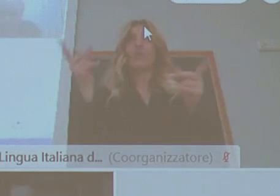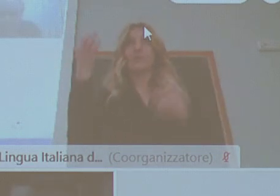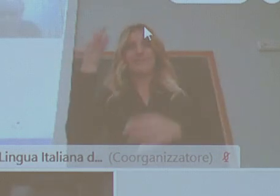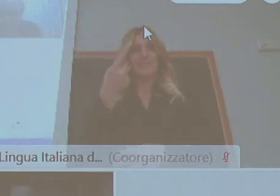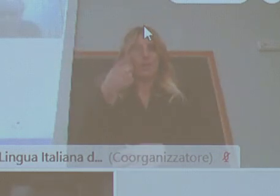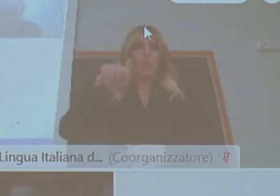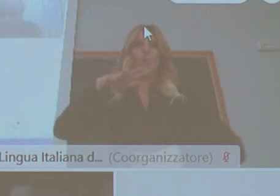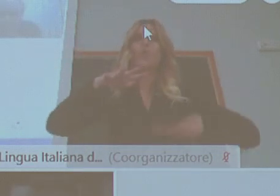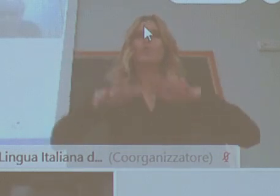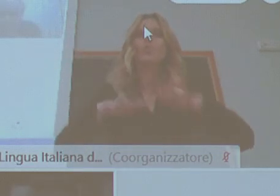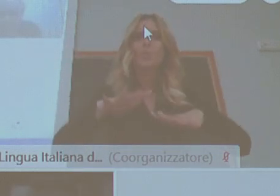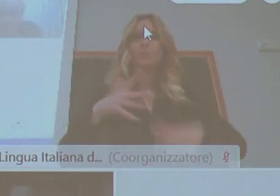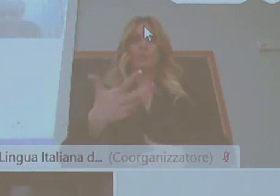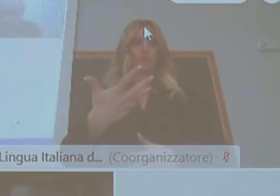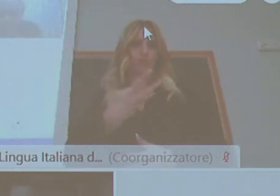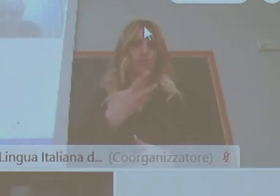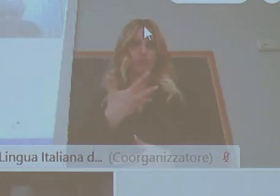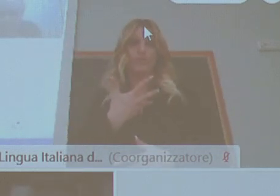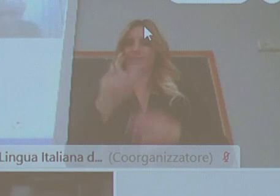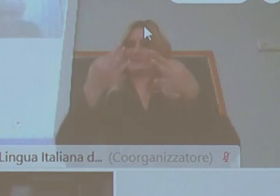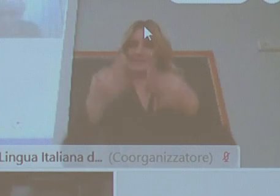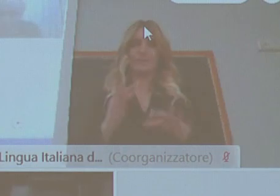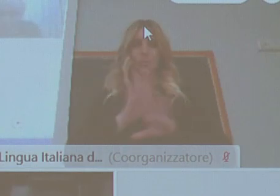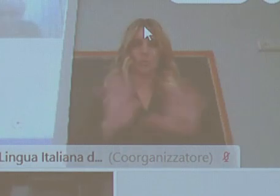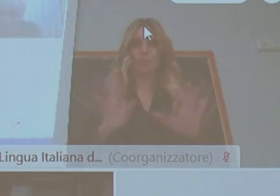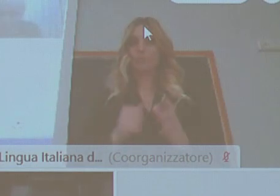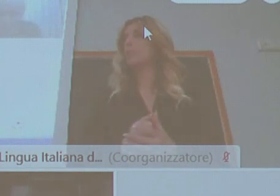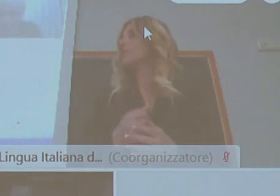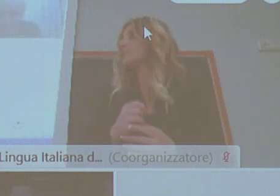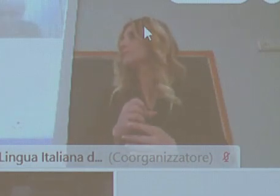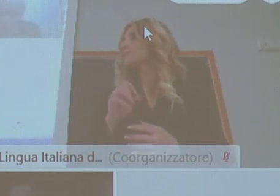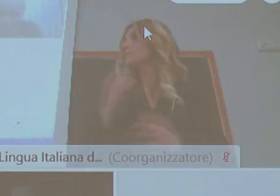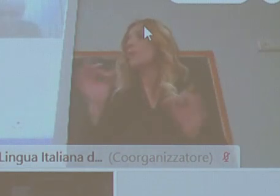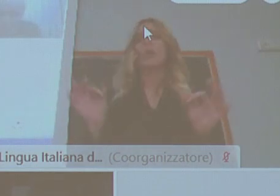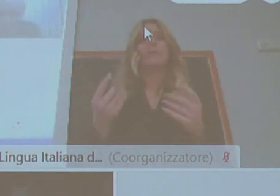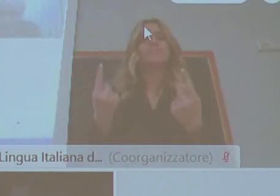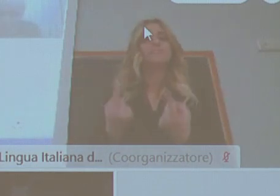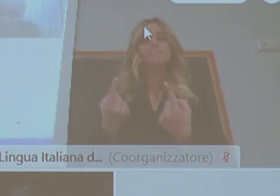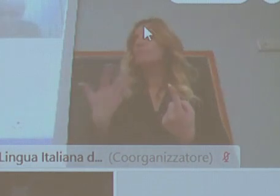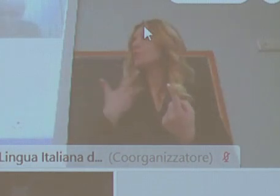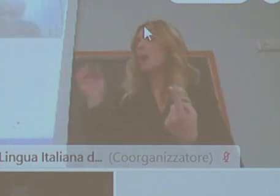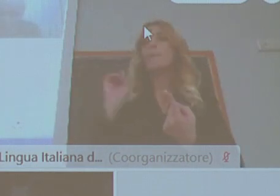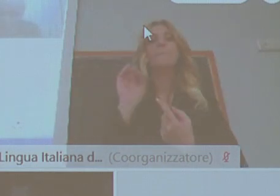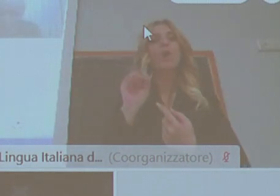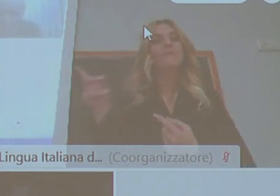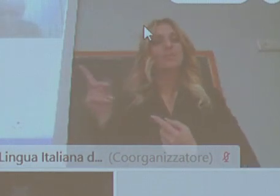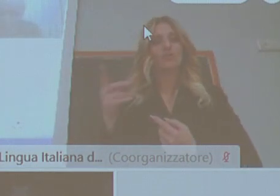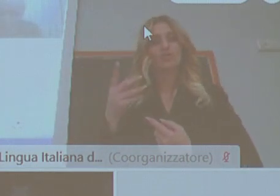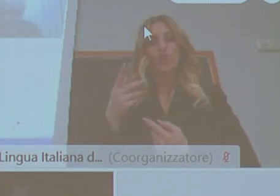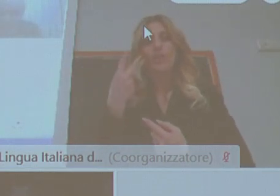sicuramente vi è passato per la testa. Nel frattempo, se il professor Gianzanti ha qualche domanda in